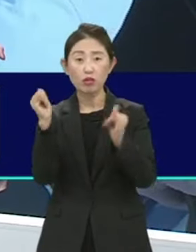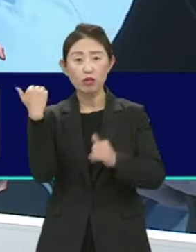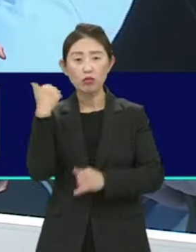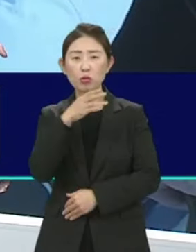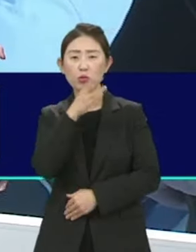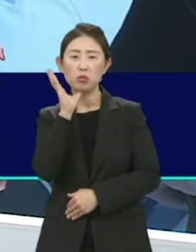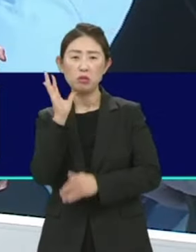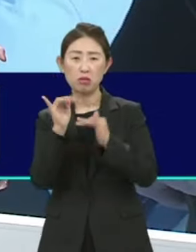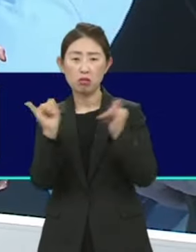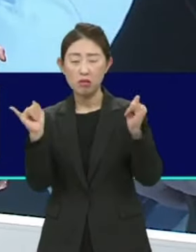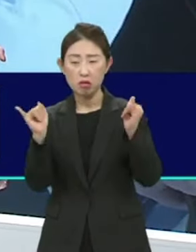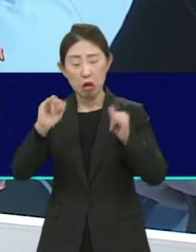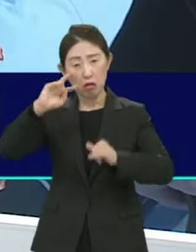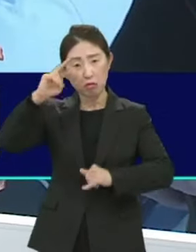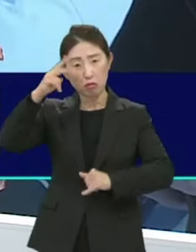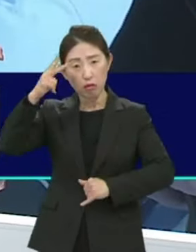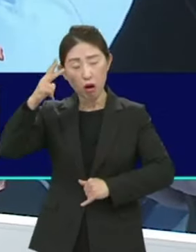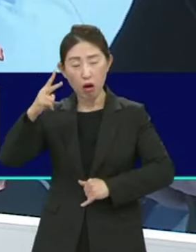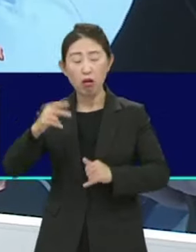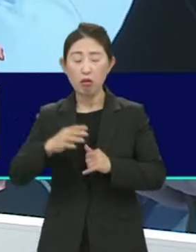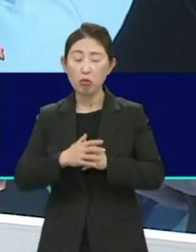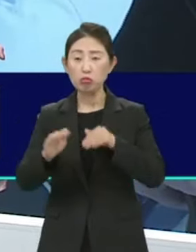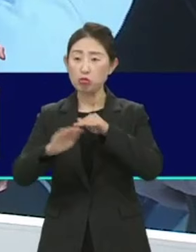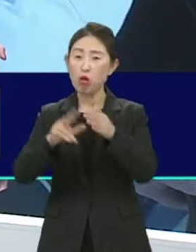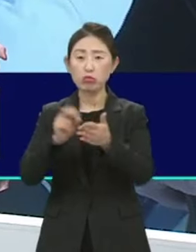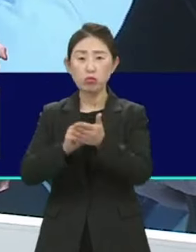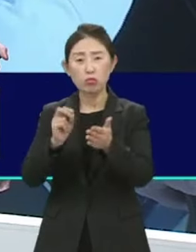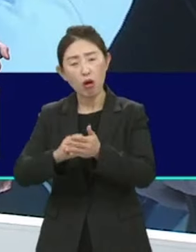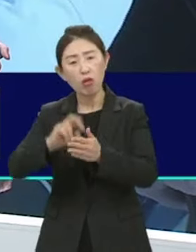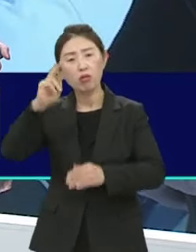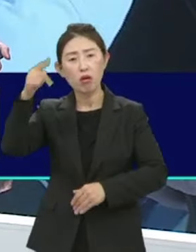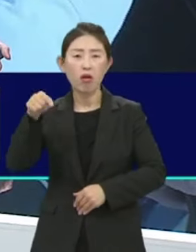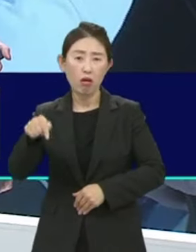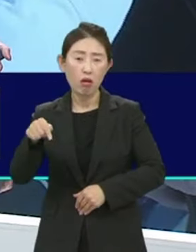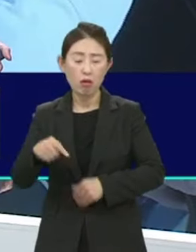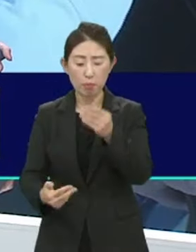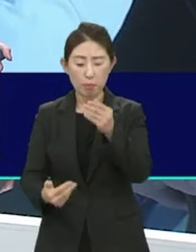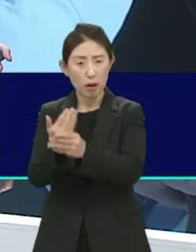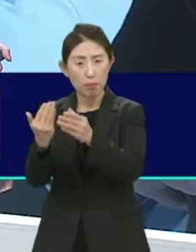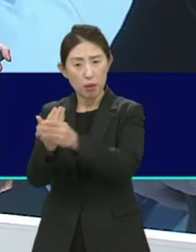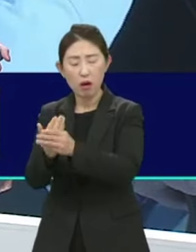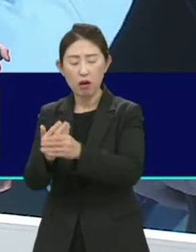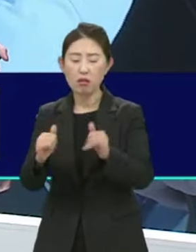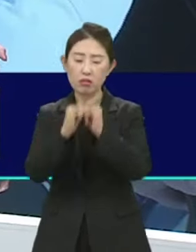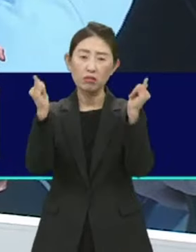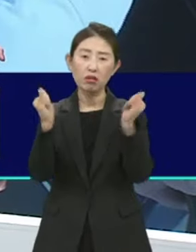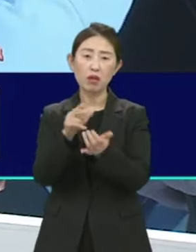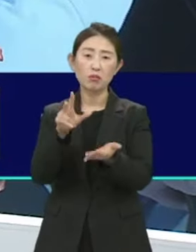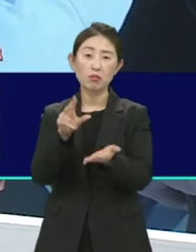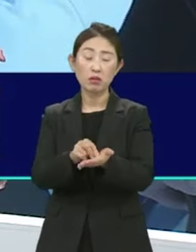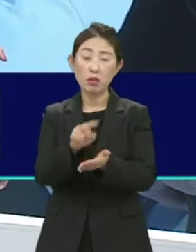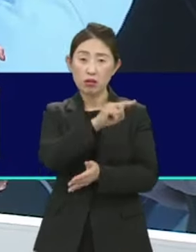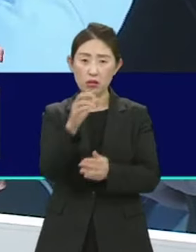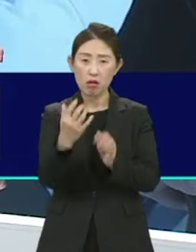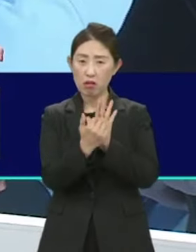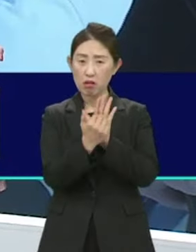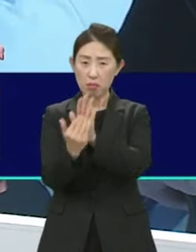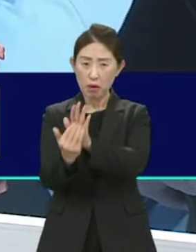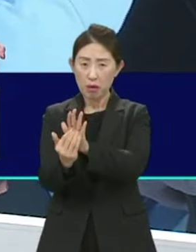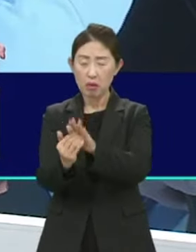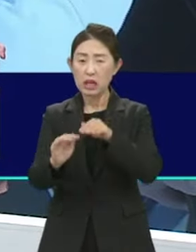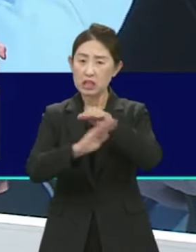늘면서 심각한 사회 문제가 되고 있습니다이 때문에 이런 사고를 예방할 수 있는 차량 시스템 개발이